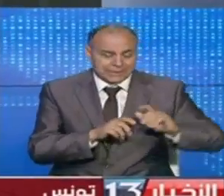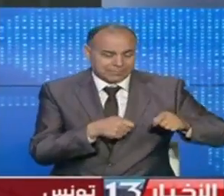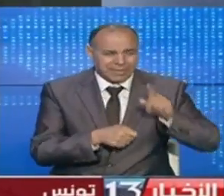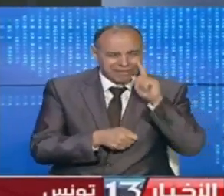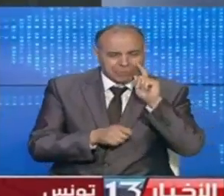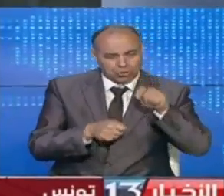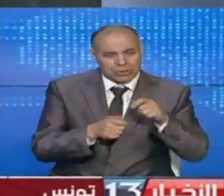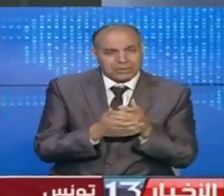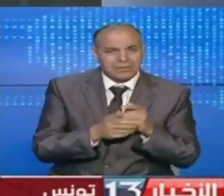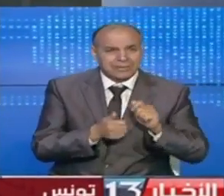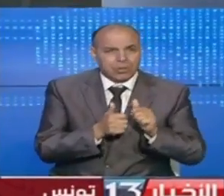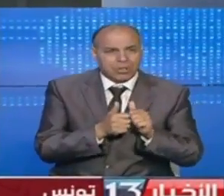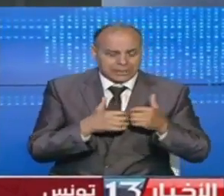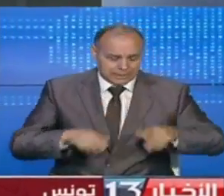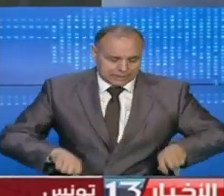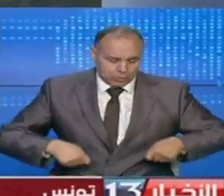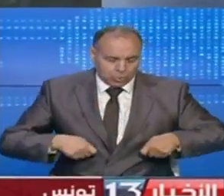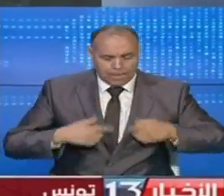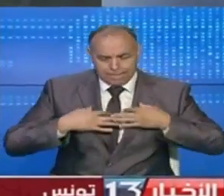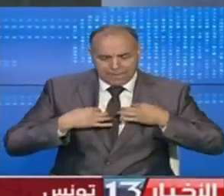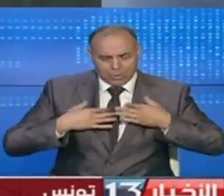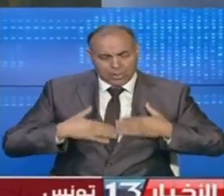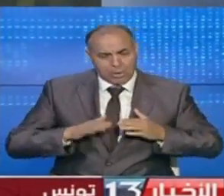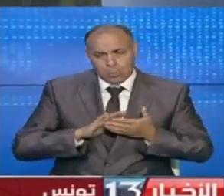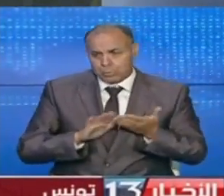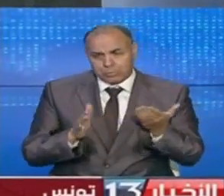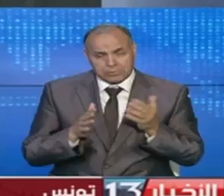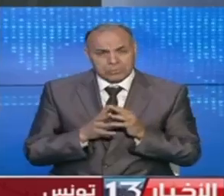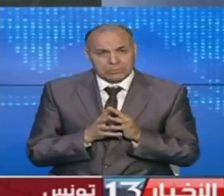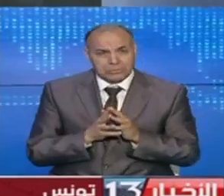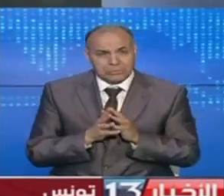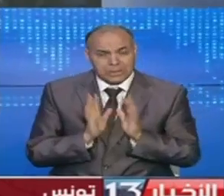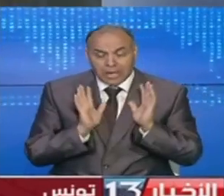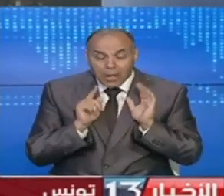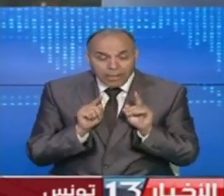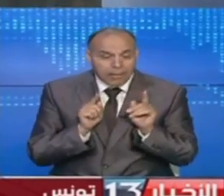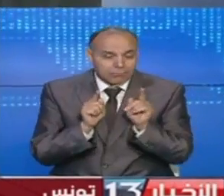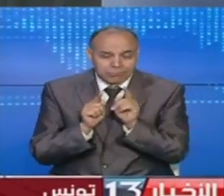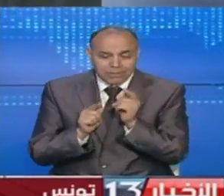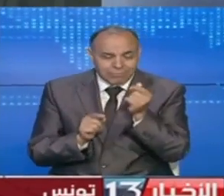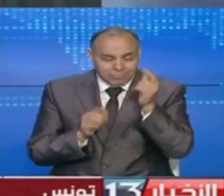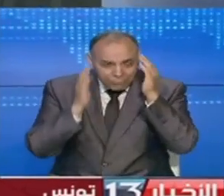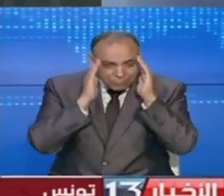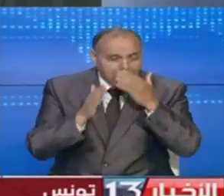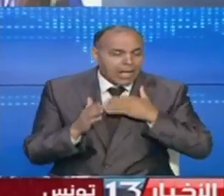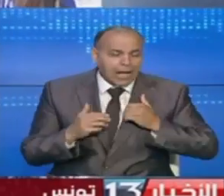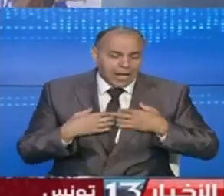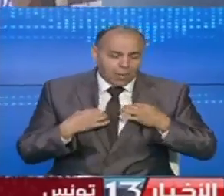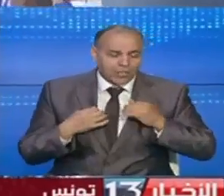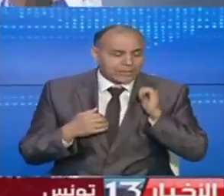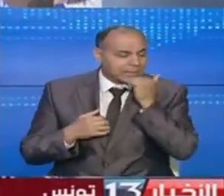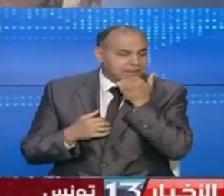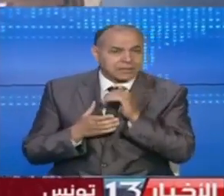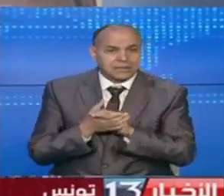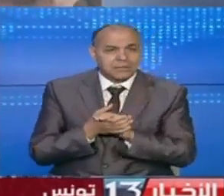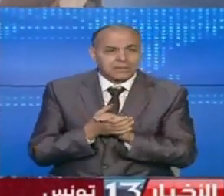للبنوتة وخذيت ليان سروال ومريول كاو. هذاك هو تو واحد كونسونتري في حوايج العيد كاو. لازم